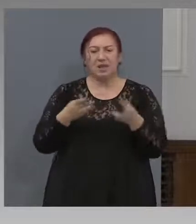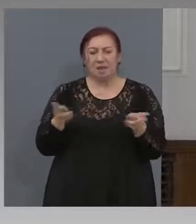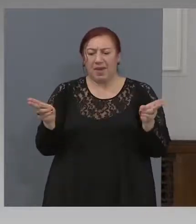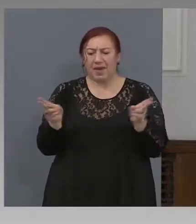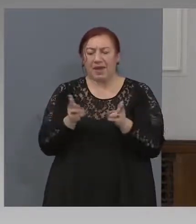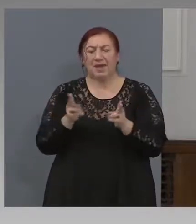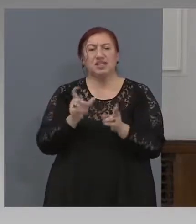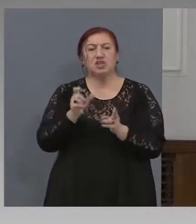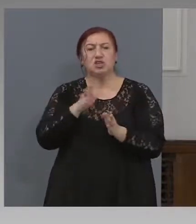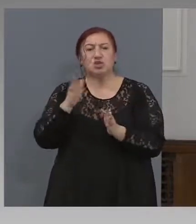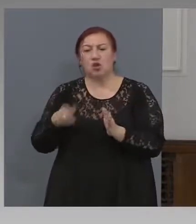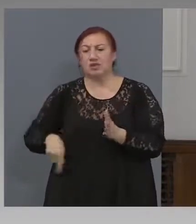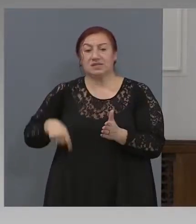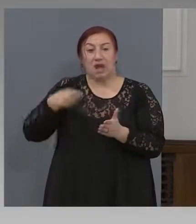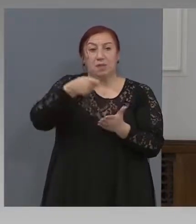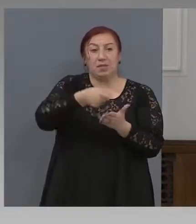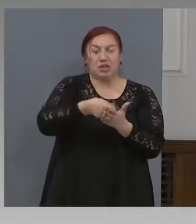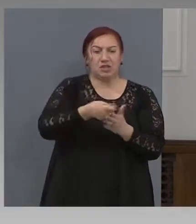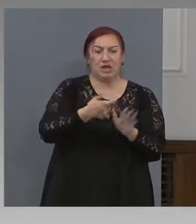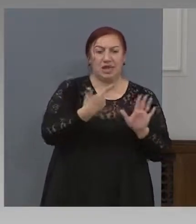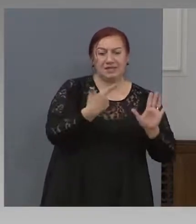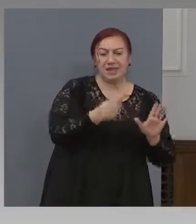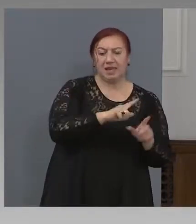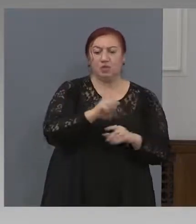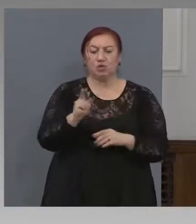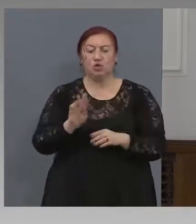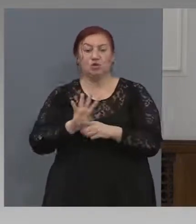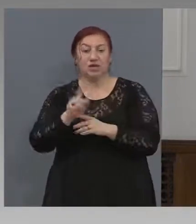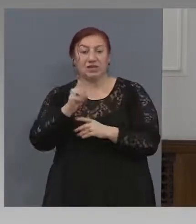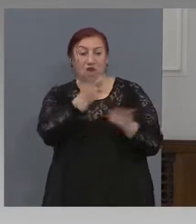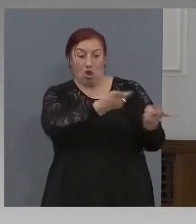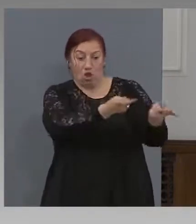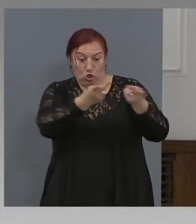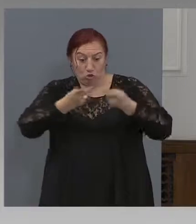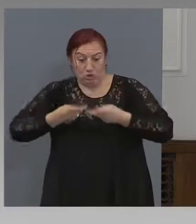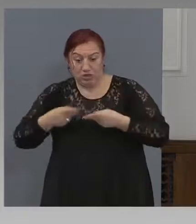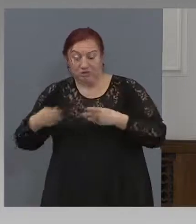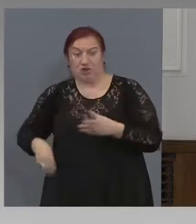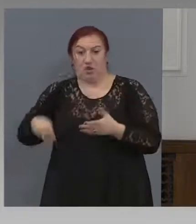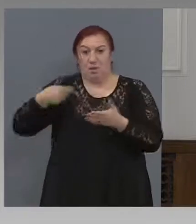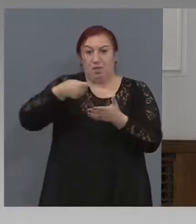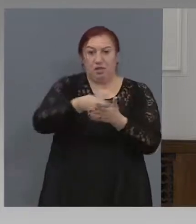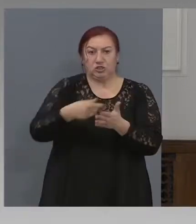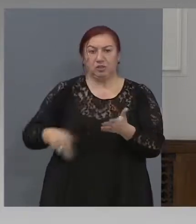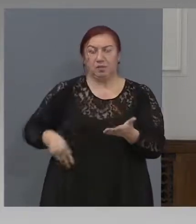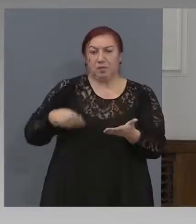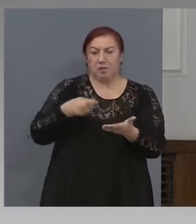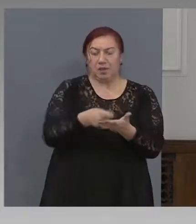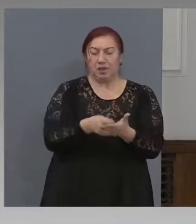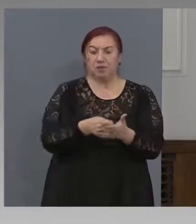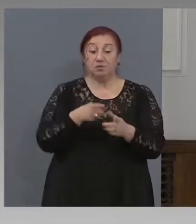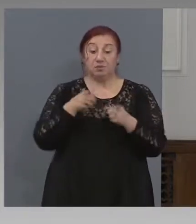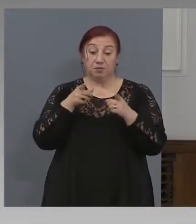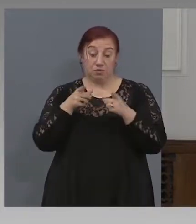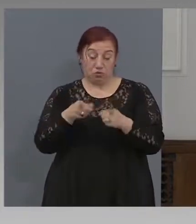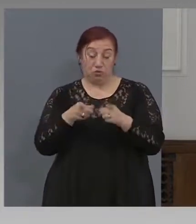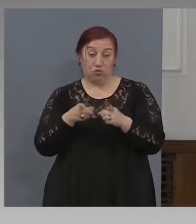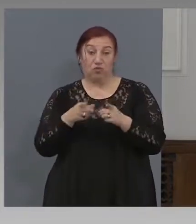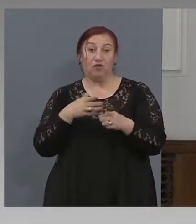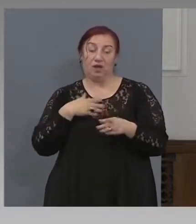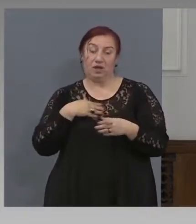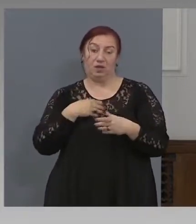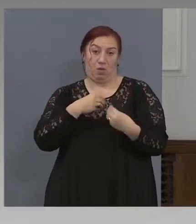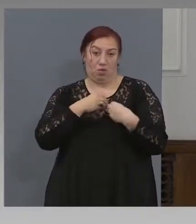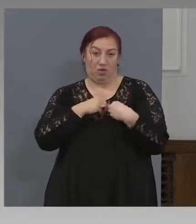за плащане, между 7 и 14 дни на абсолютно всички доставчици от България на Лидъл. И това имам